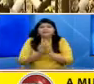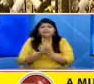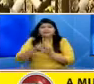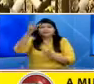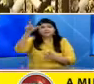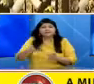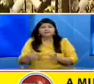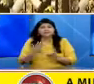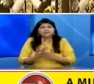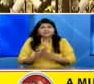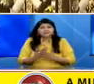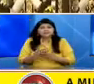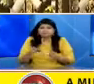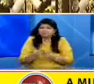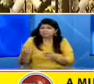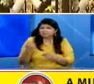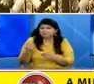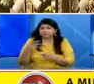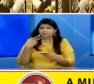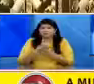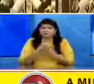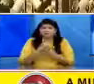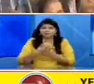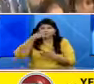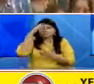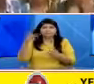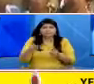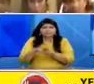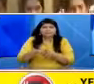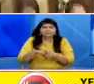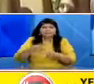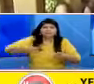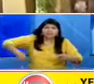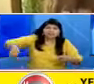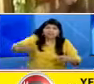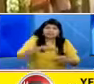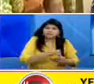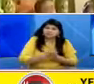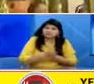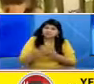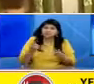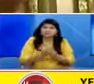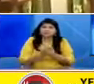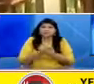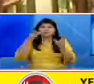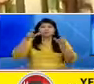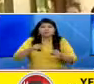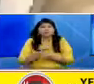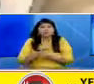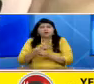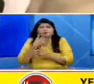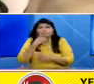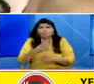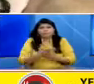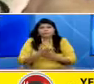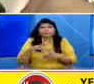व्यक्तित्व, अप्रतिम सामर्थ्य का धनी, लेकिन समाज शक्ति को समर्पित, लोक शक्ति को समर्पित,